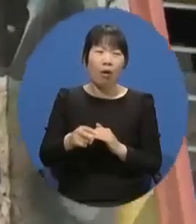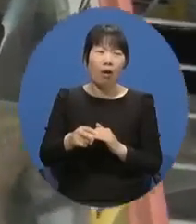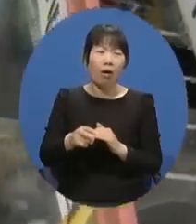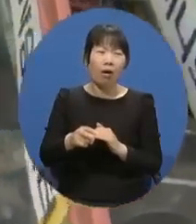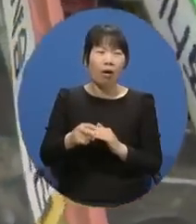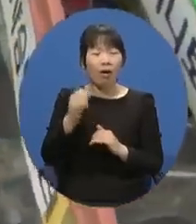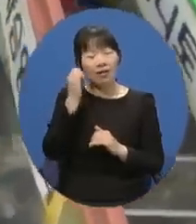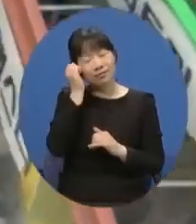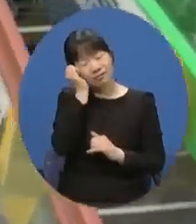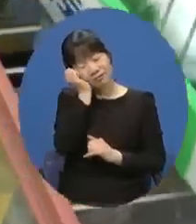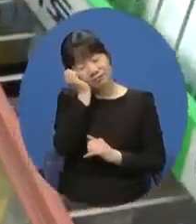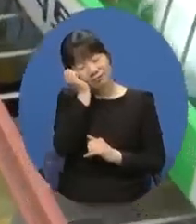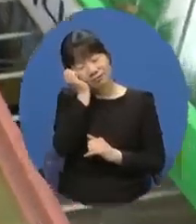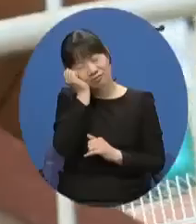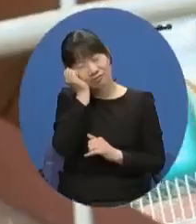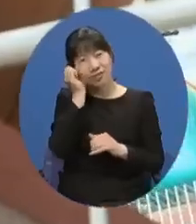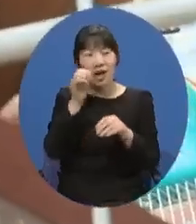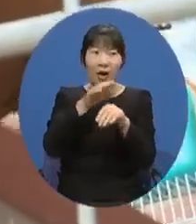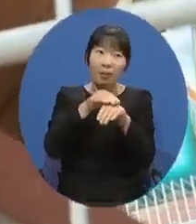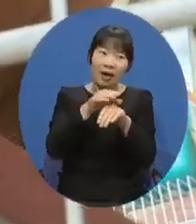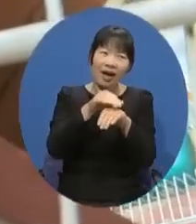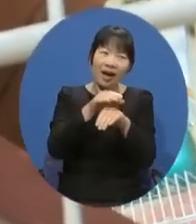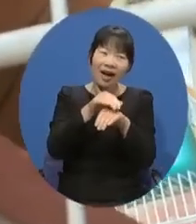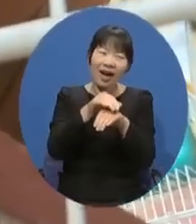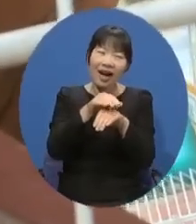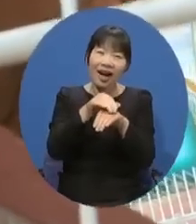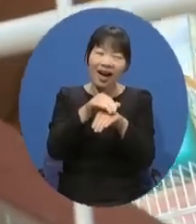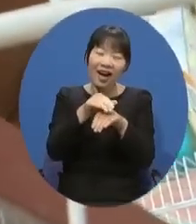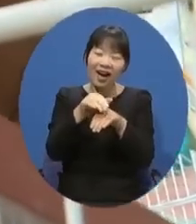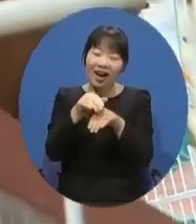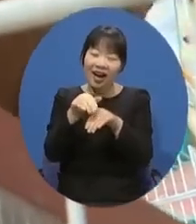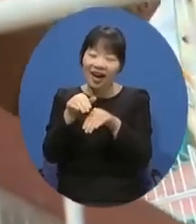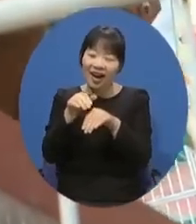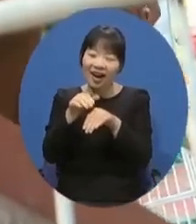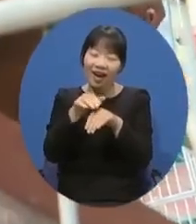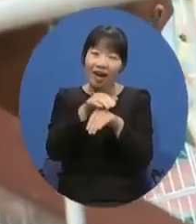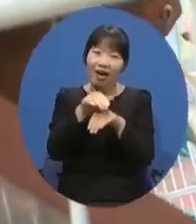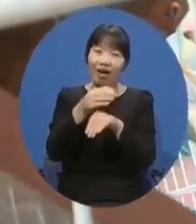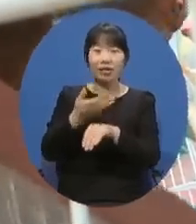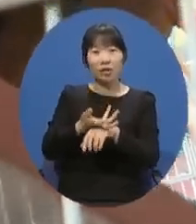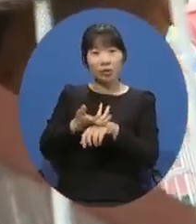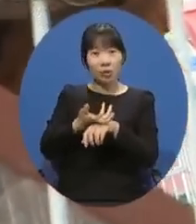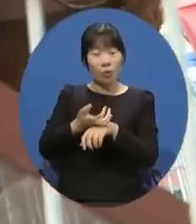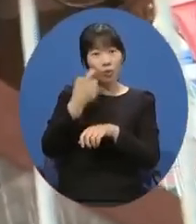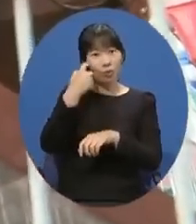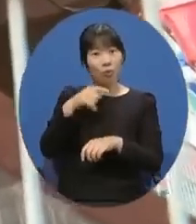얘 자고 있네. 만져봐. 이렇게 만져. 어때 털이?